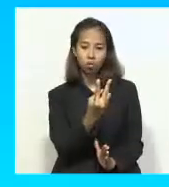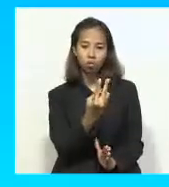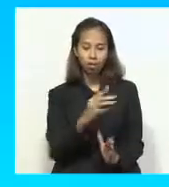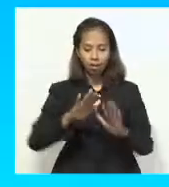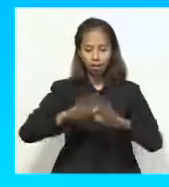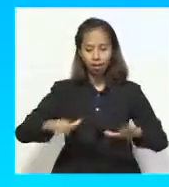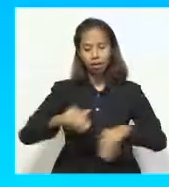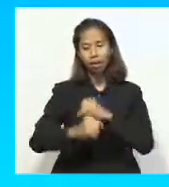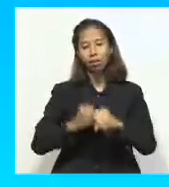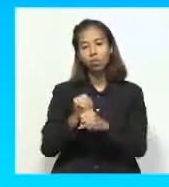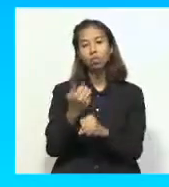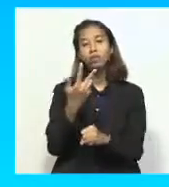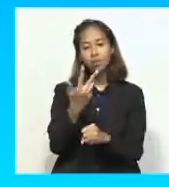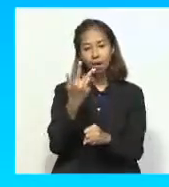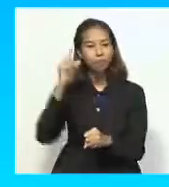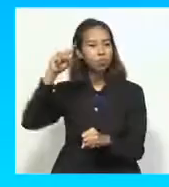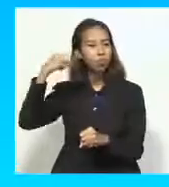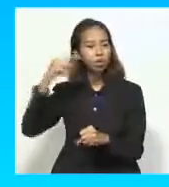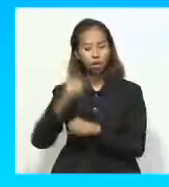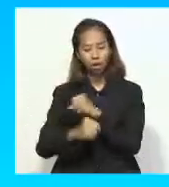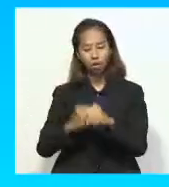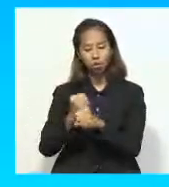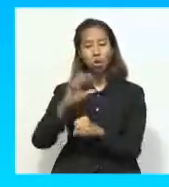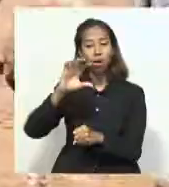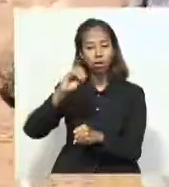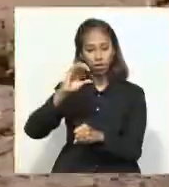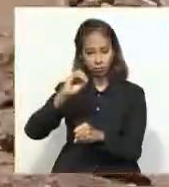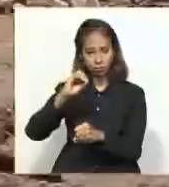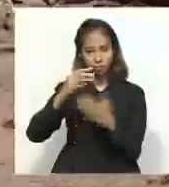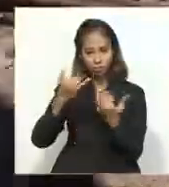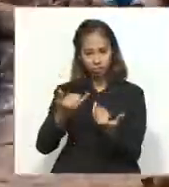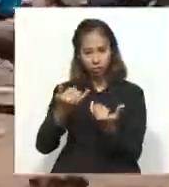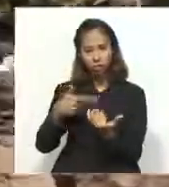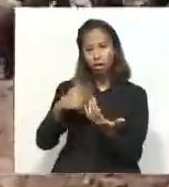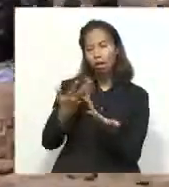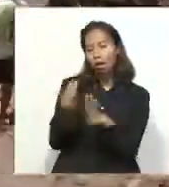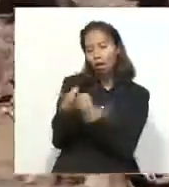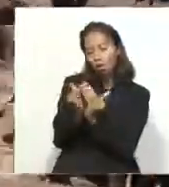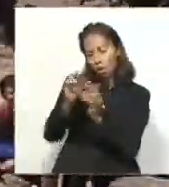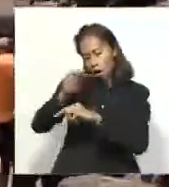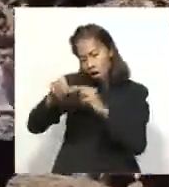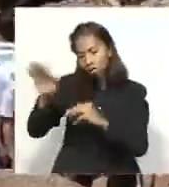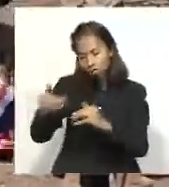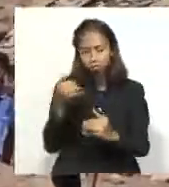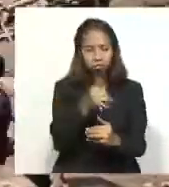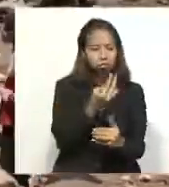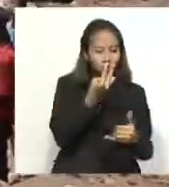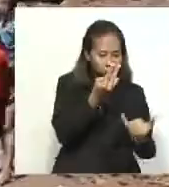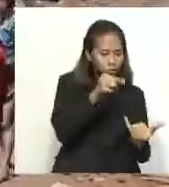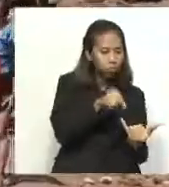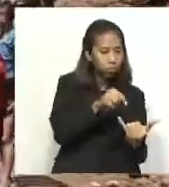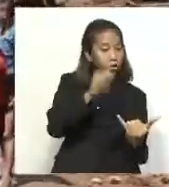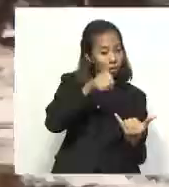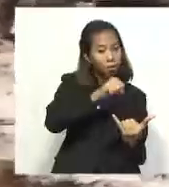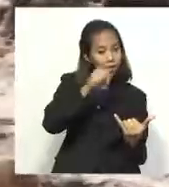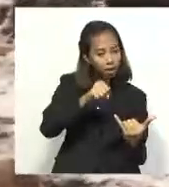ป็นเด็กอายุ3ปีแล้วก็ผู้หญิงอายุ50ปีได้มีการตามญาติมายืนยันบุคคลซึ่งญาติก็ไม่ติดใจ